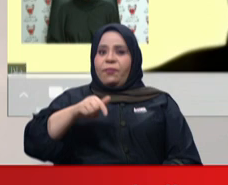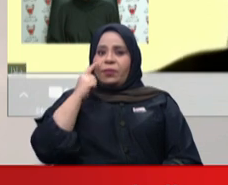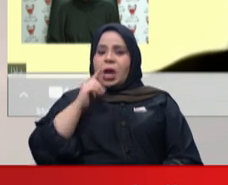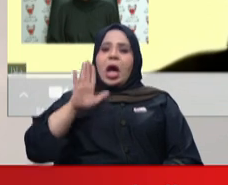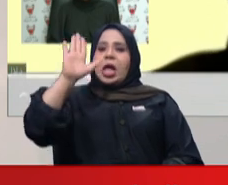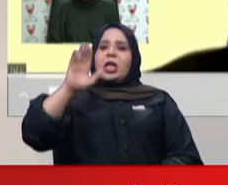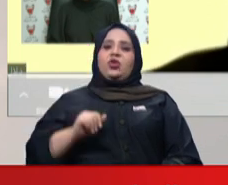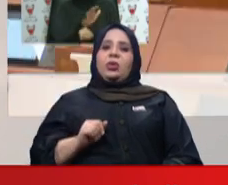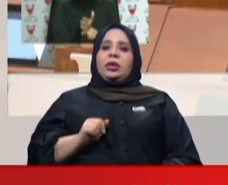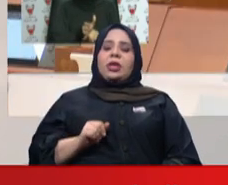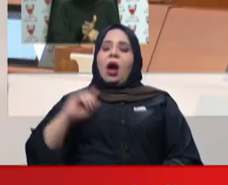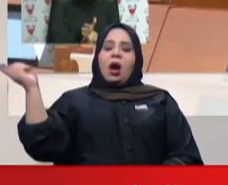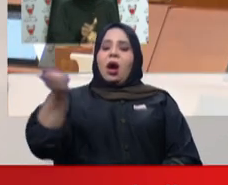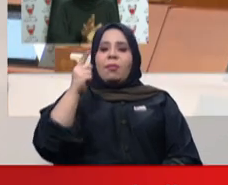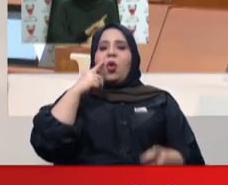عليه بالإجماع